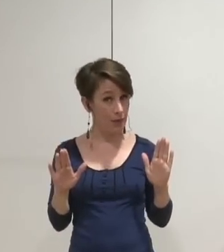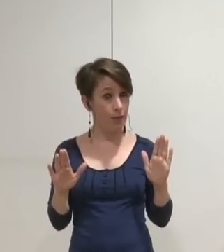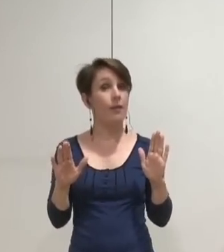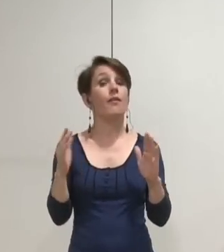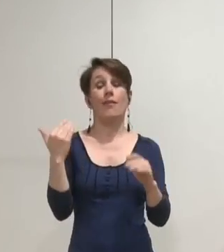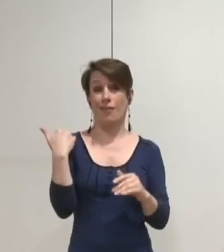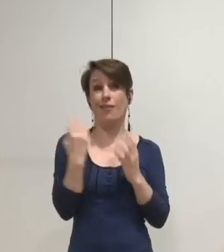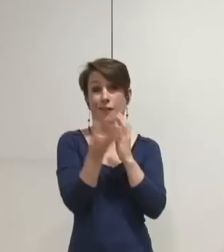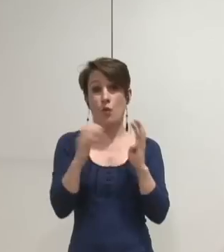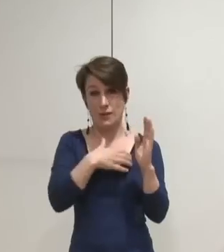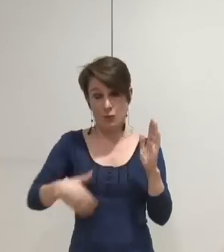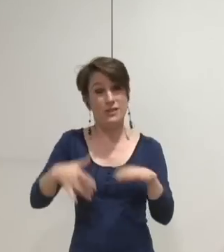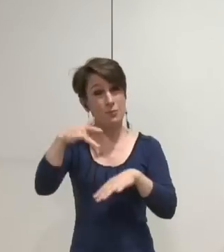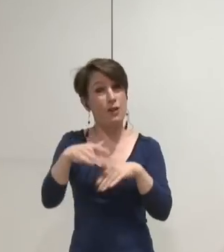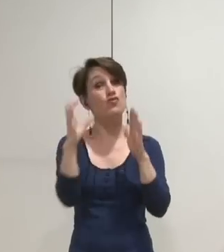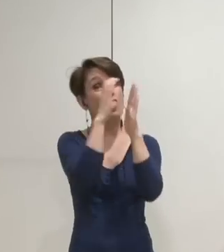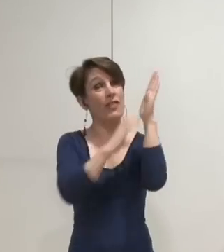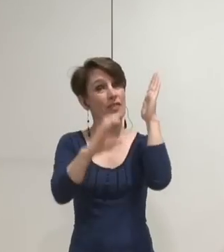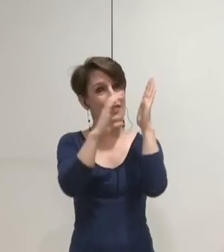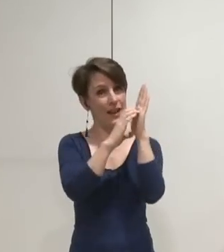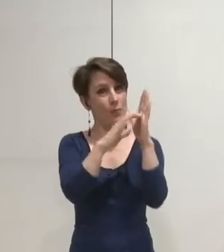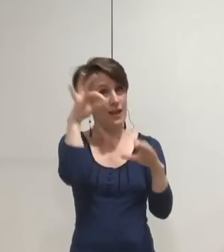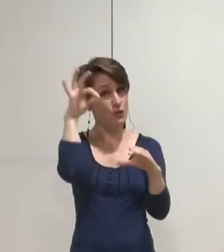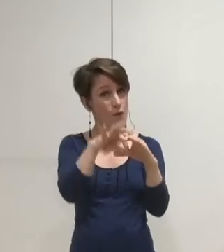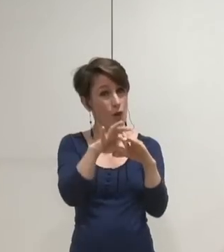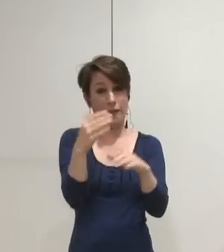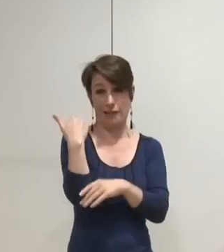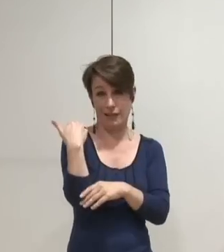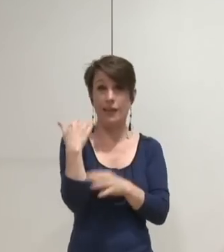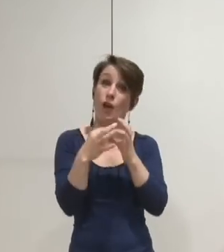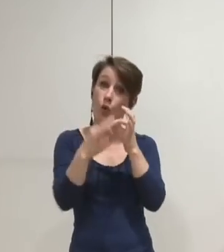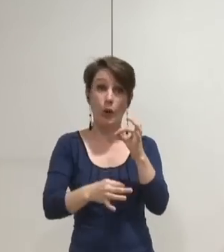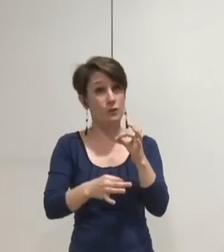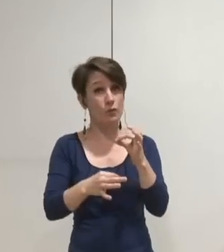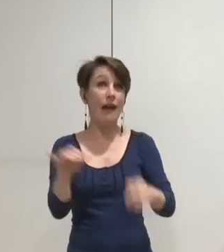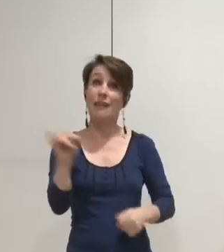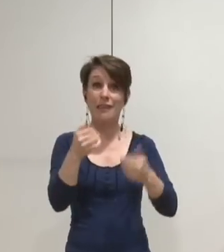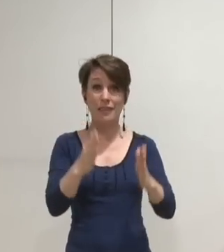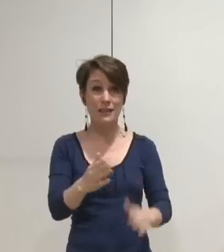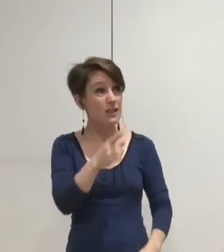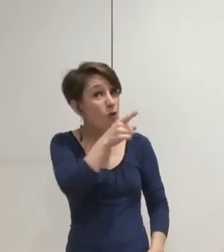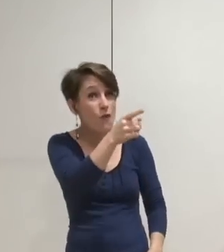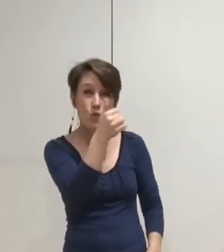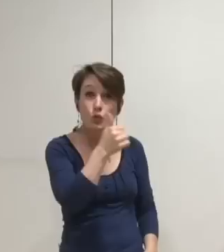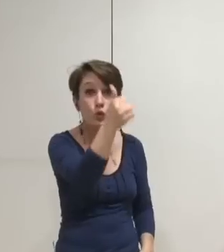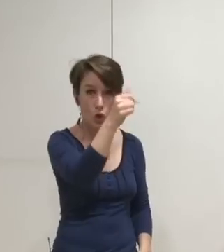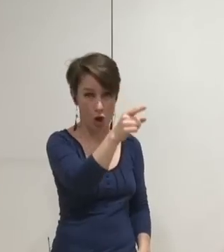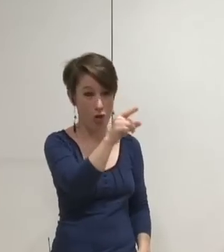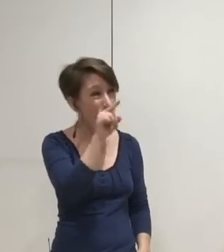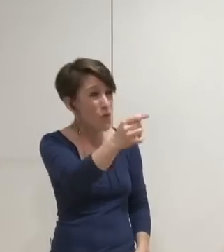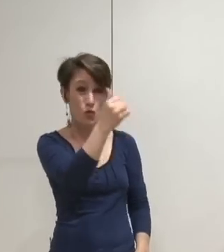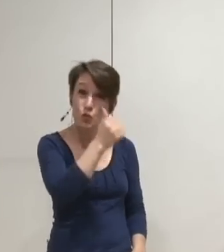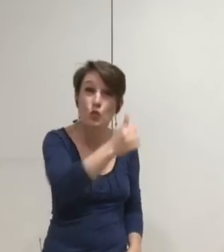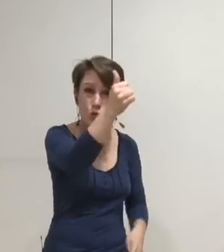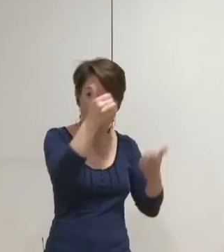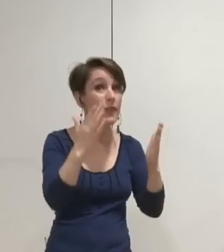voté peuvent être prise par vous seul par vous tout